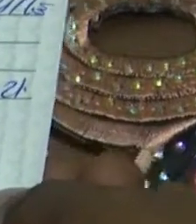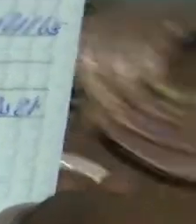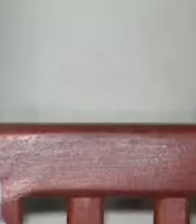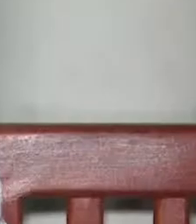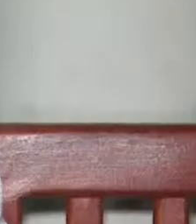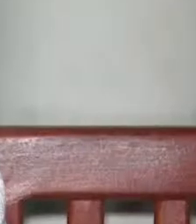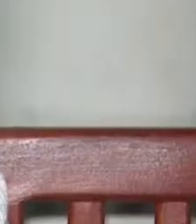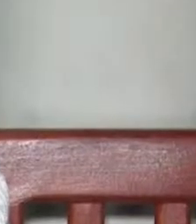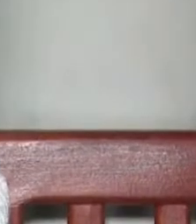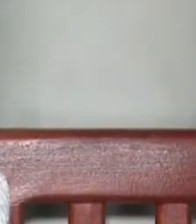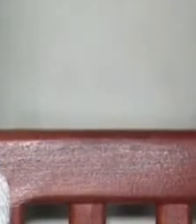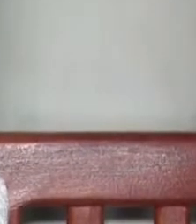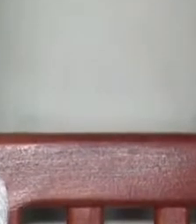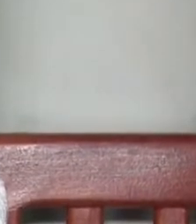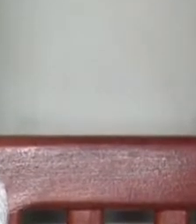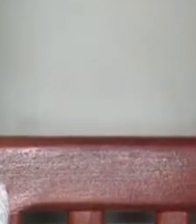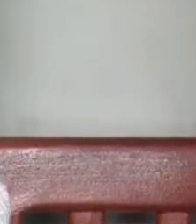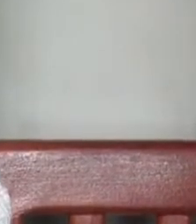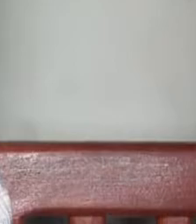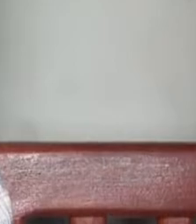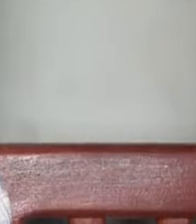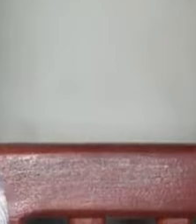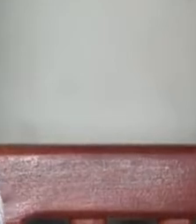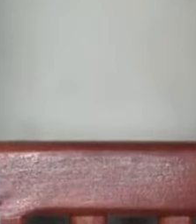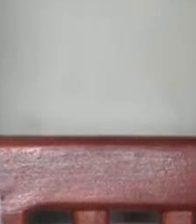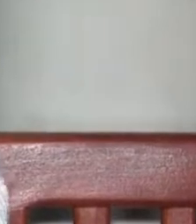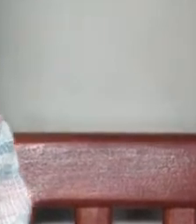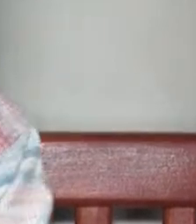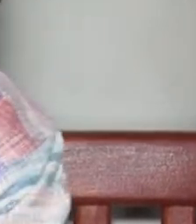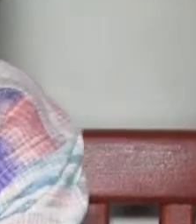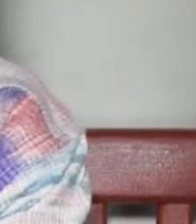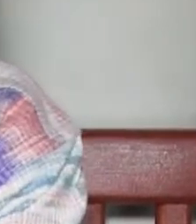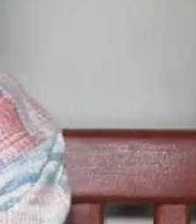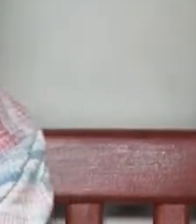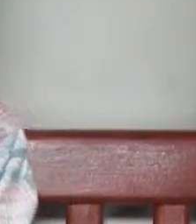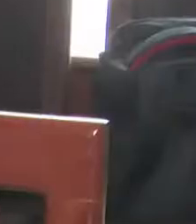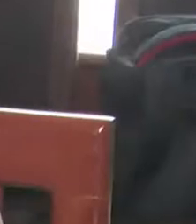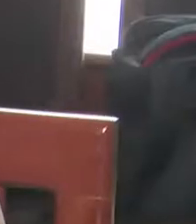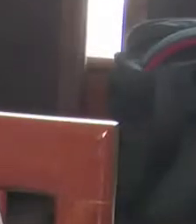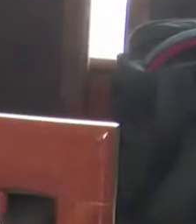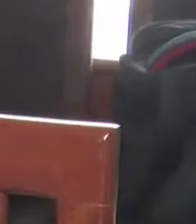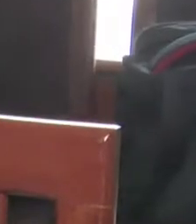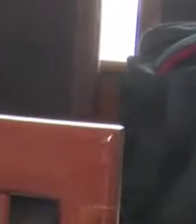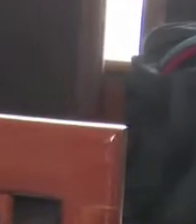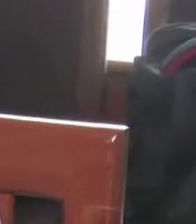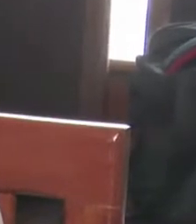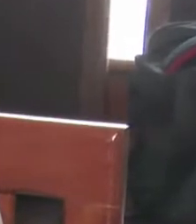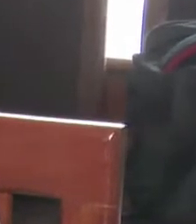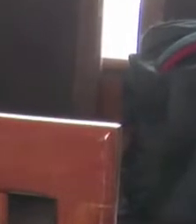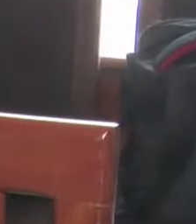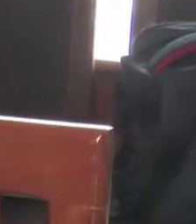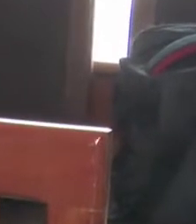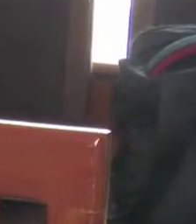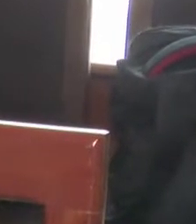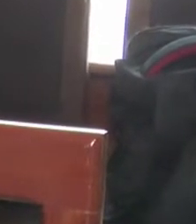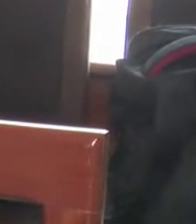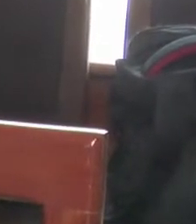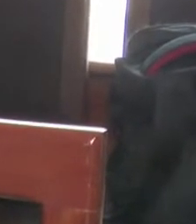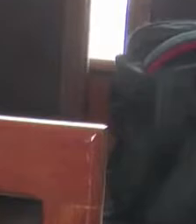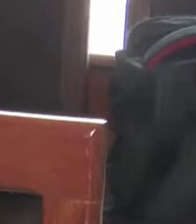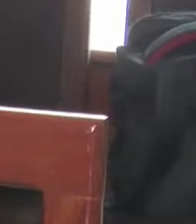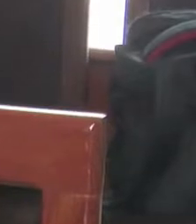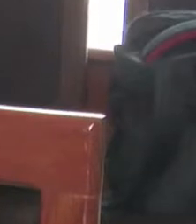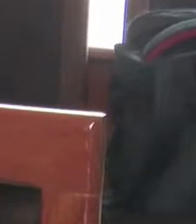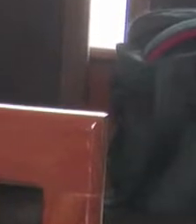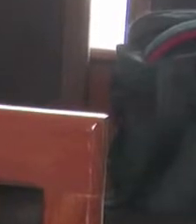Kone Dosongi, qui est le président du groupe AFG, Atlantic Financial Group, et qui n'a pas pu rester insensible à toute